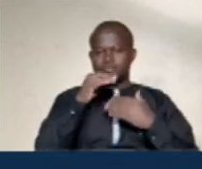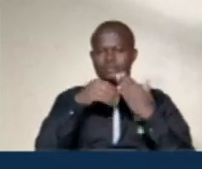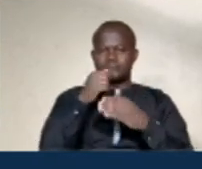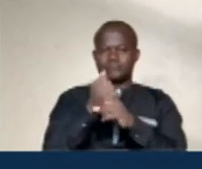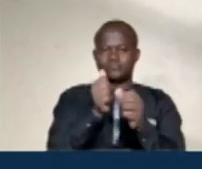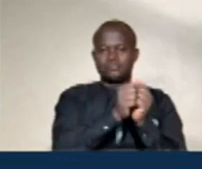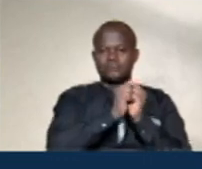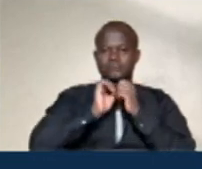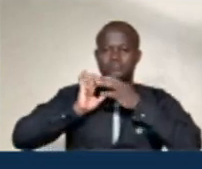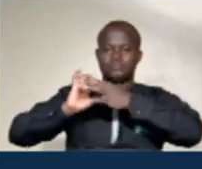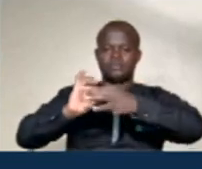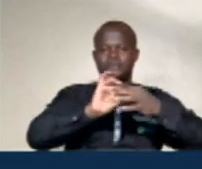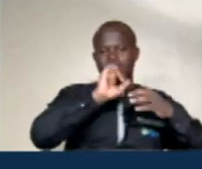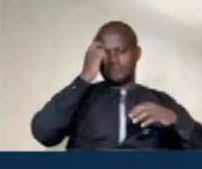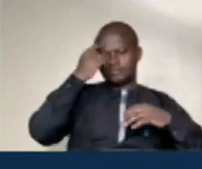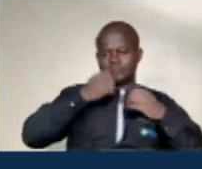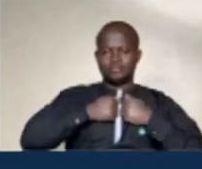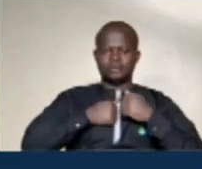gukorana ndetse no gufatanya na Leta y'u Rwanda.